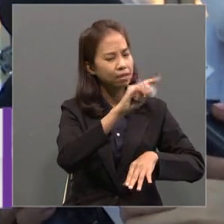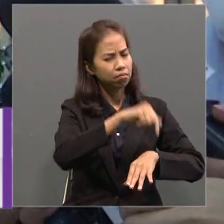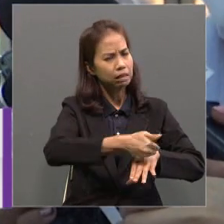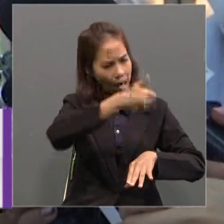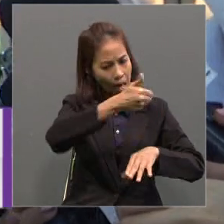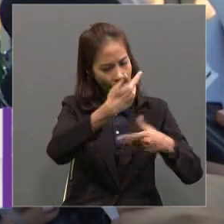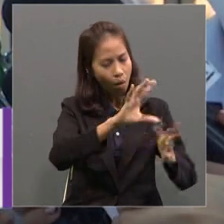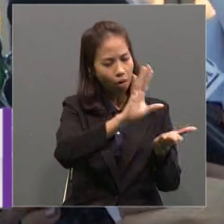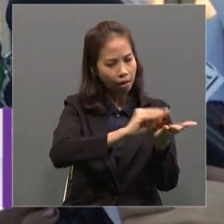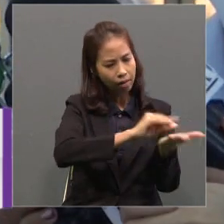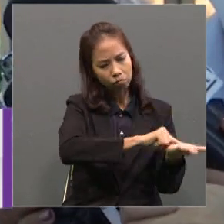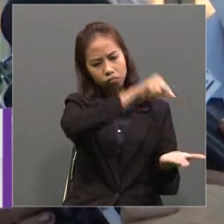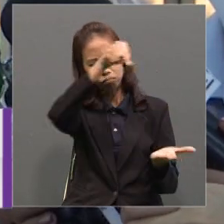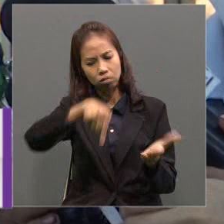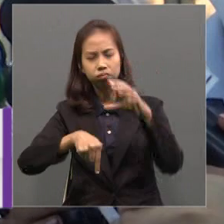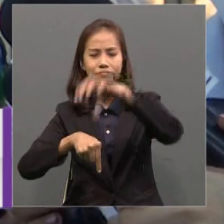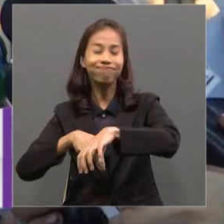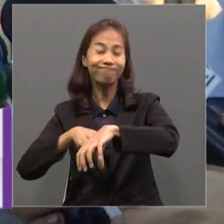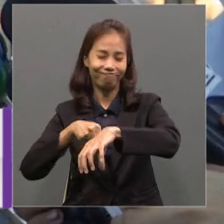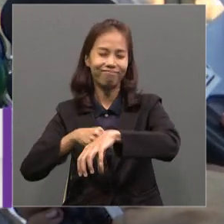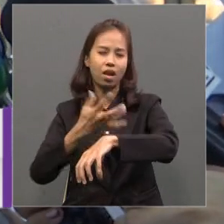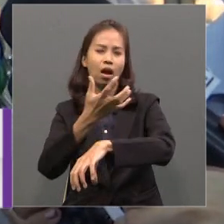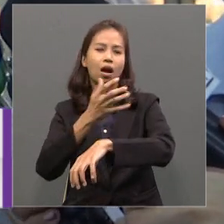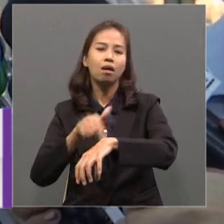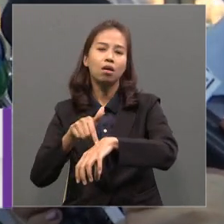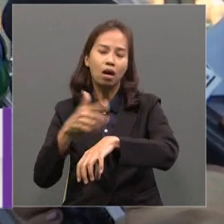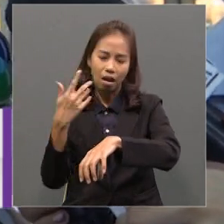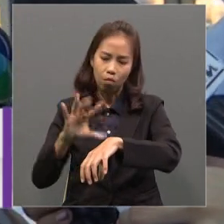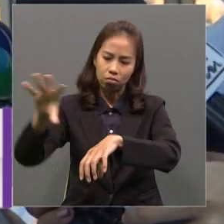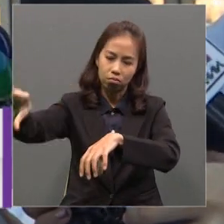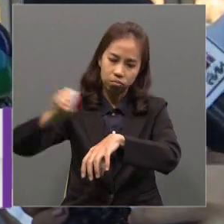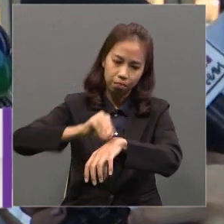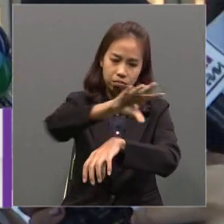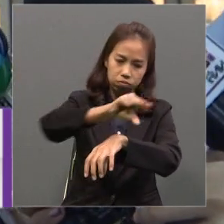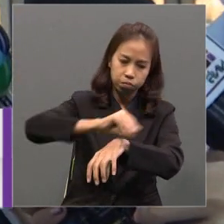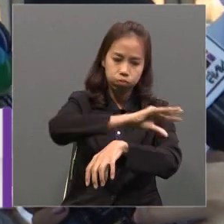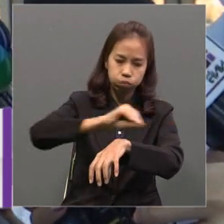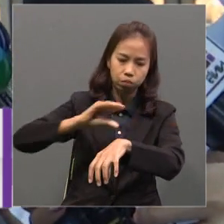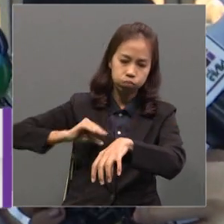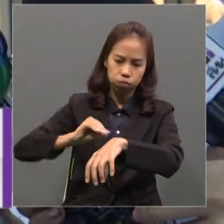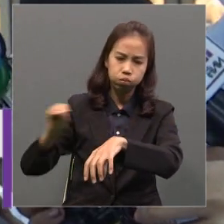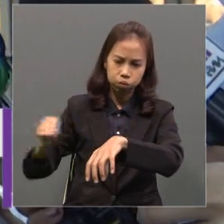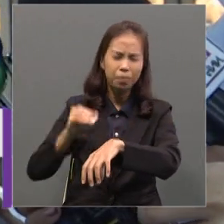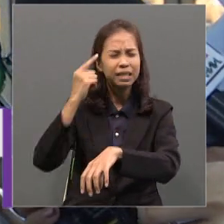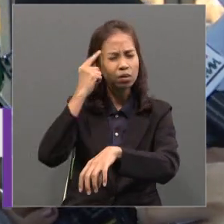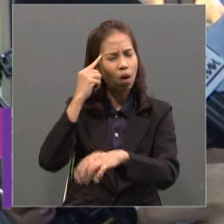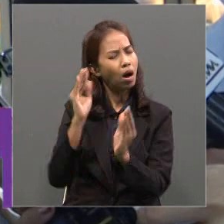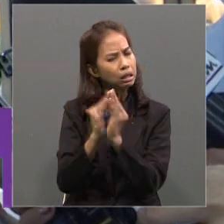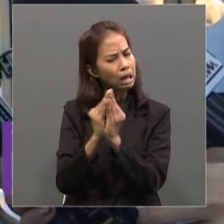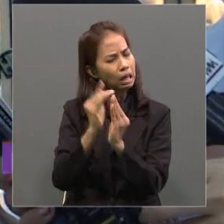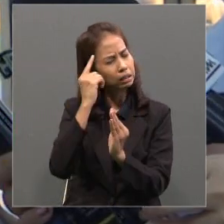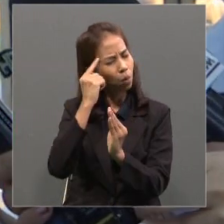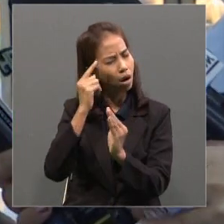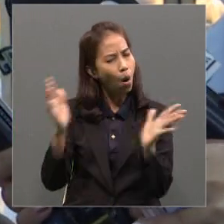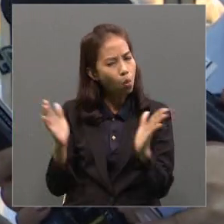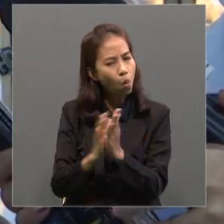กต้องไหมเทียบกับบัตรที่ส่งว่าคะแนนที่นับนะผมว่าหน้าคะแนนน่าจะออกอย่างไม่เป็นทางการก็น่า